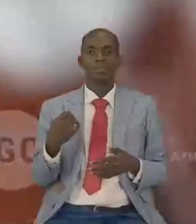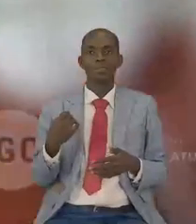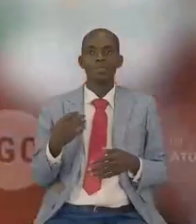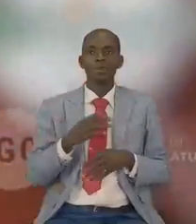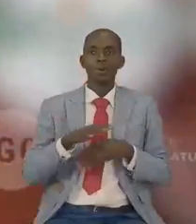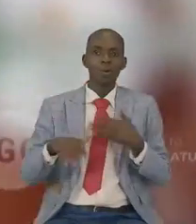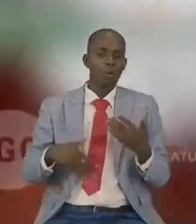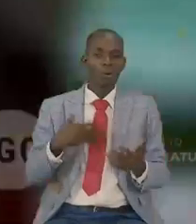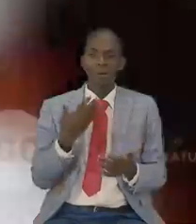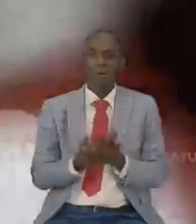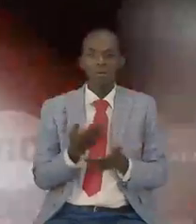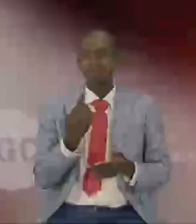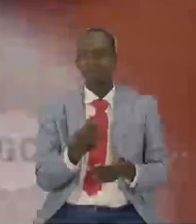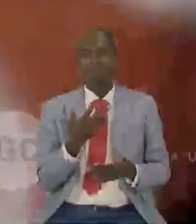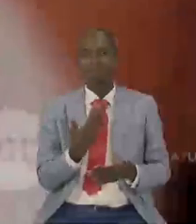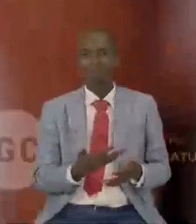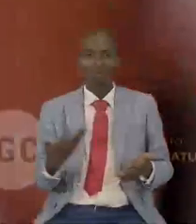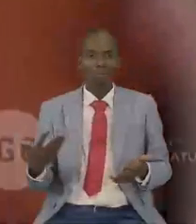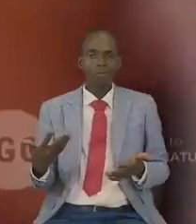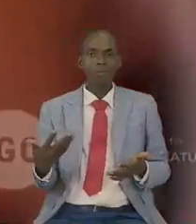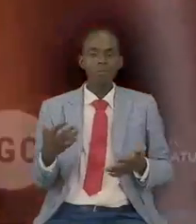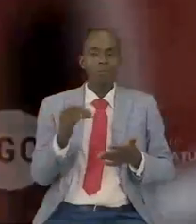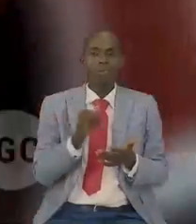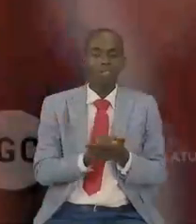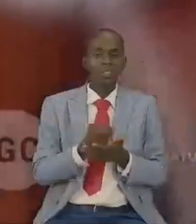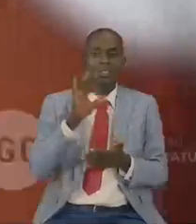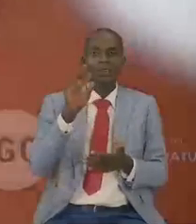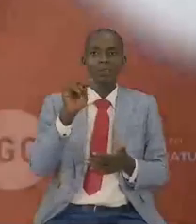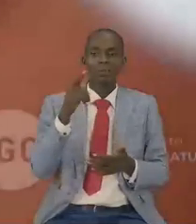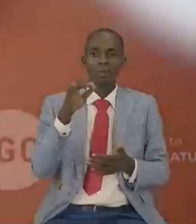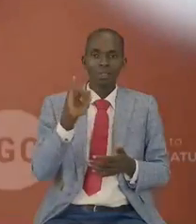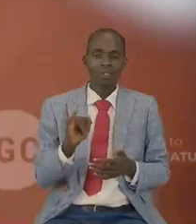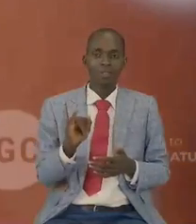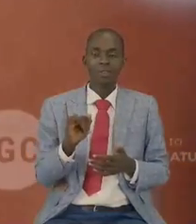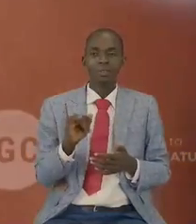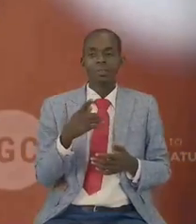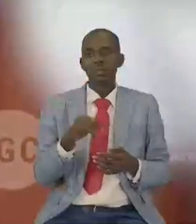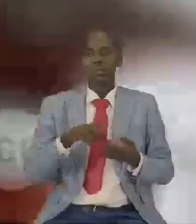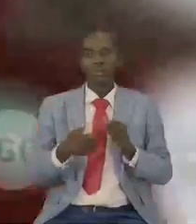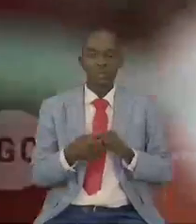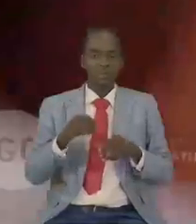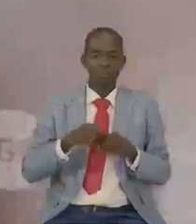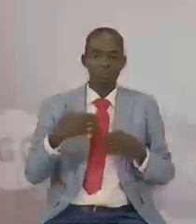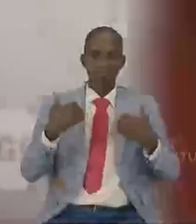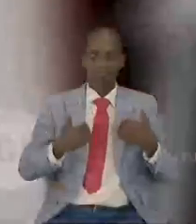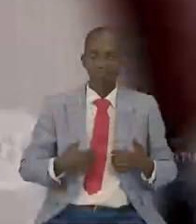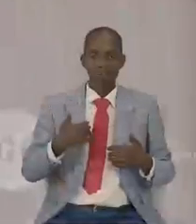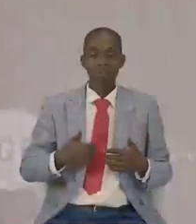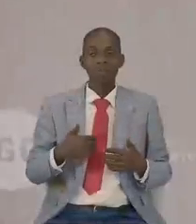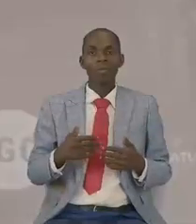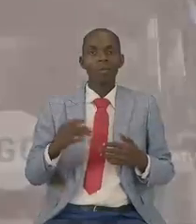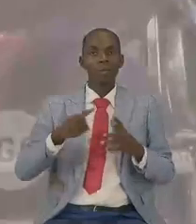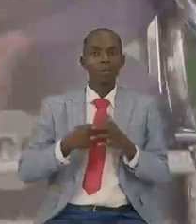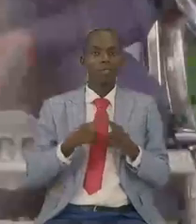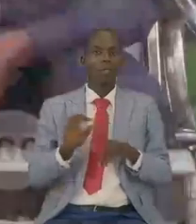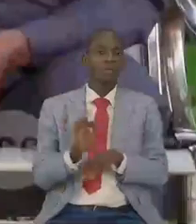Tous les organes sont revenus à la normale et fonctionnaient. Et